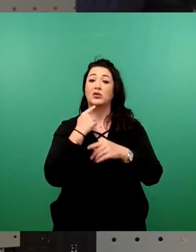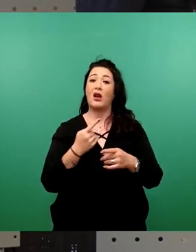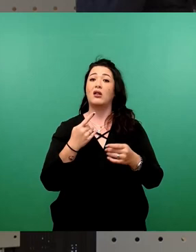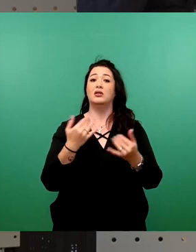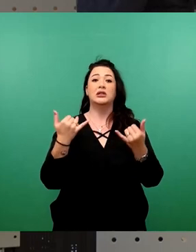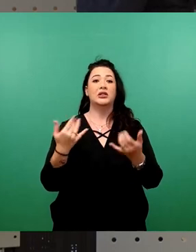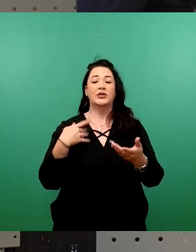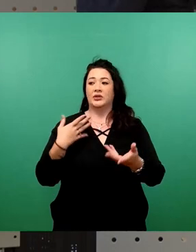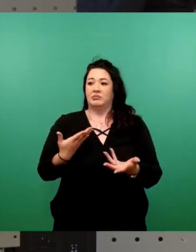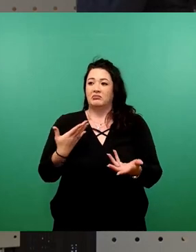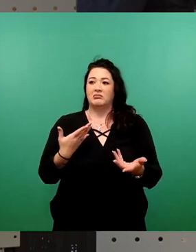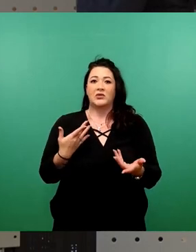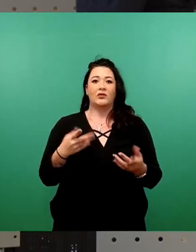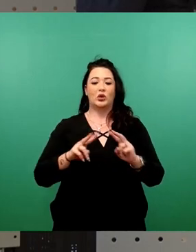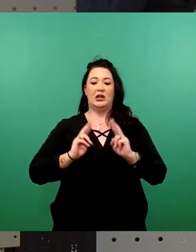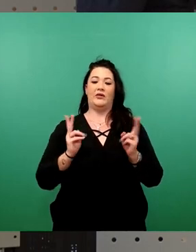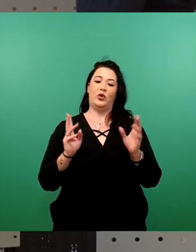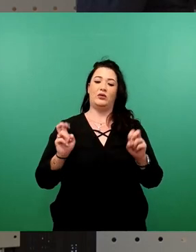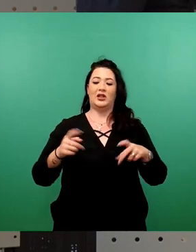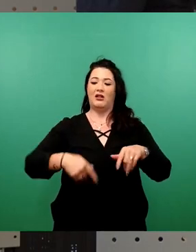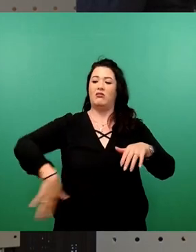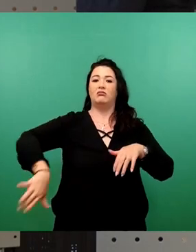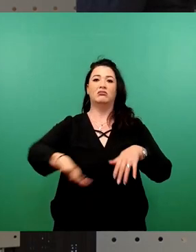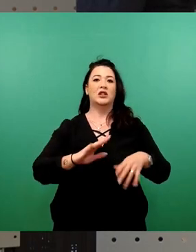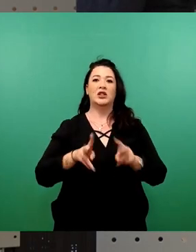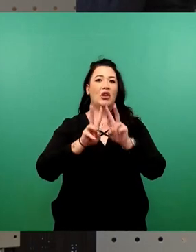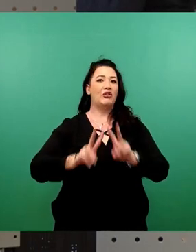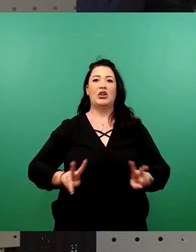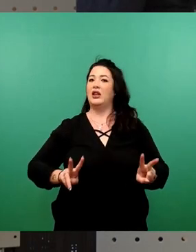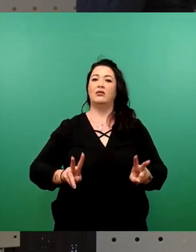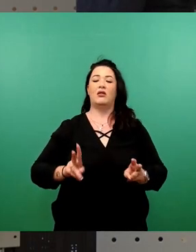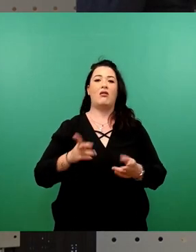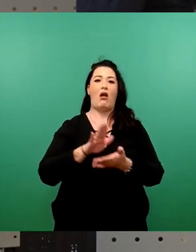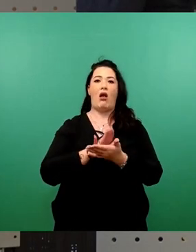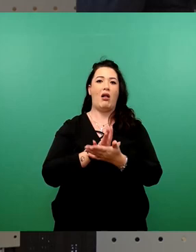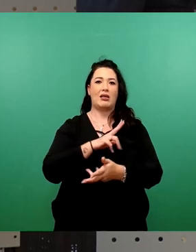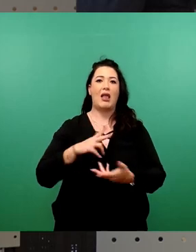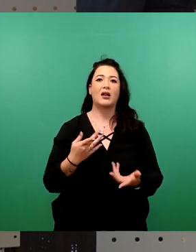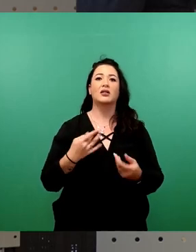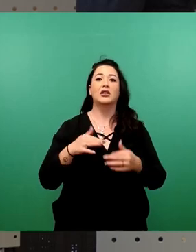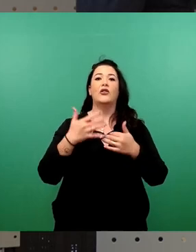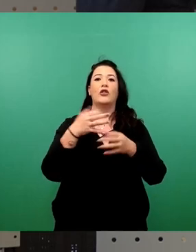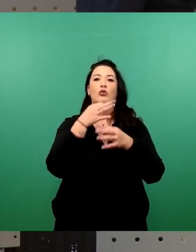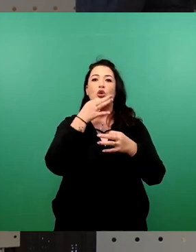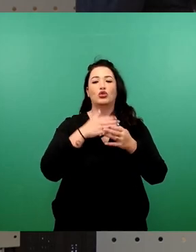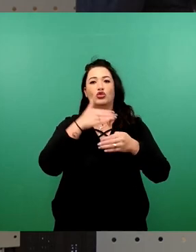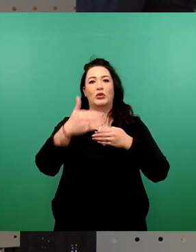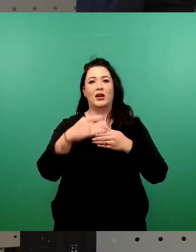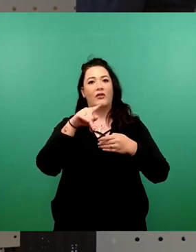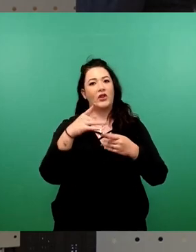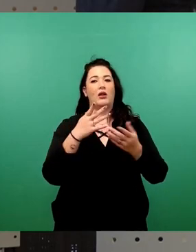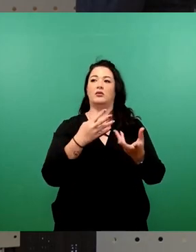lange der Weltfrieden im Buddelkasten. 5 Minuten später streitet man sich doch, und als Mutter bin ich darüber verwundert, wenn man